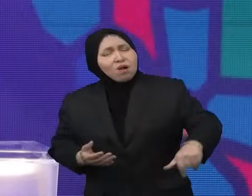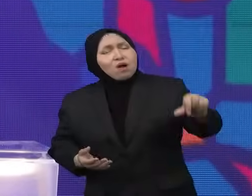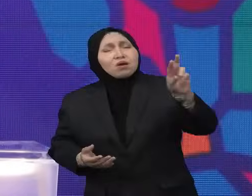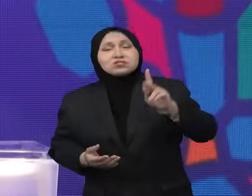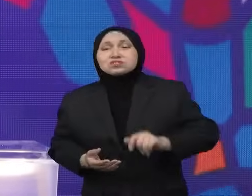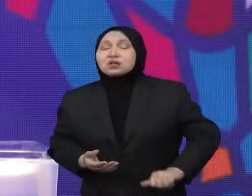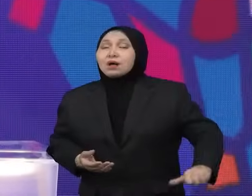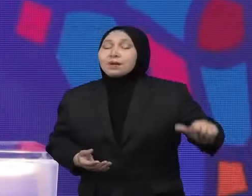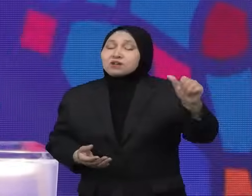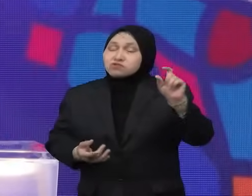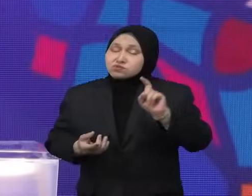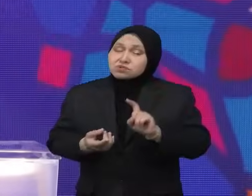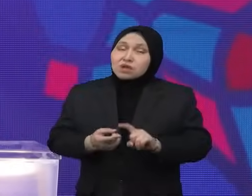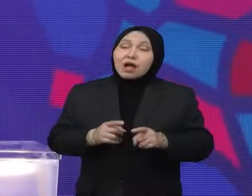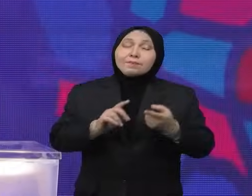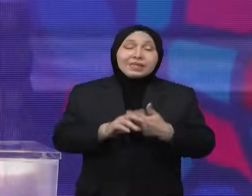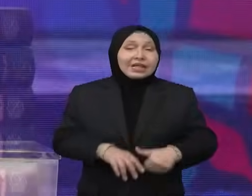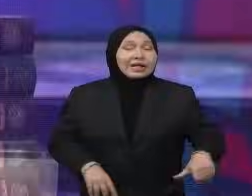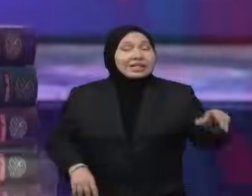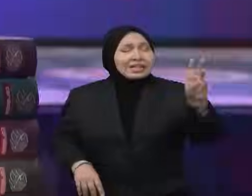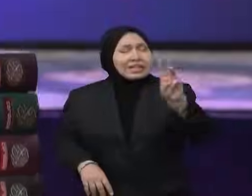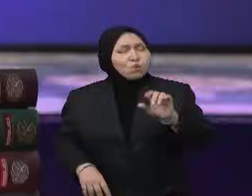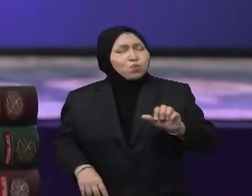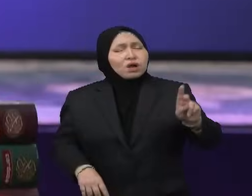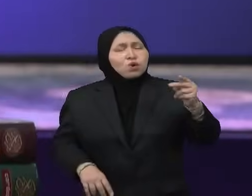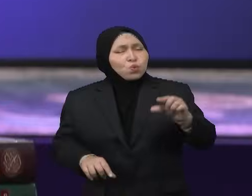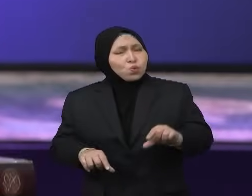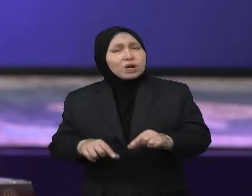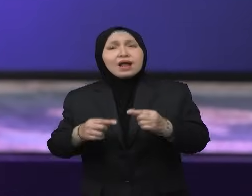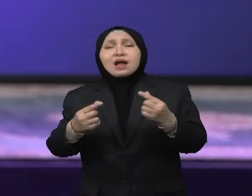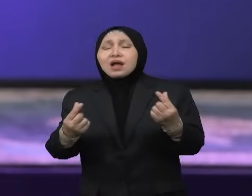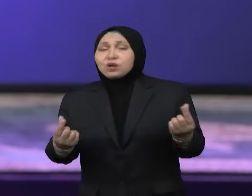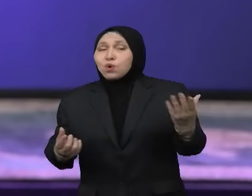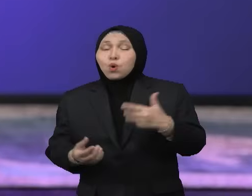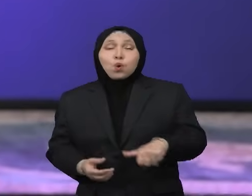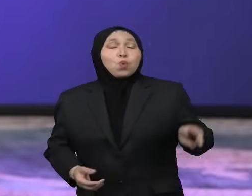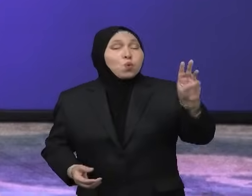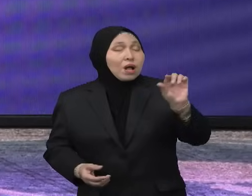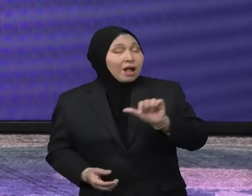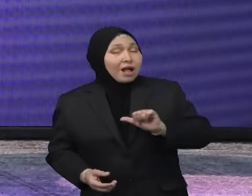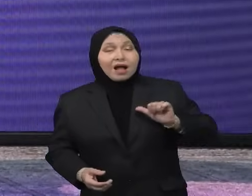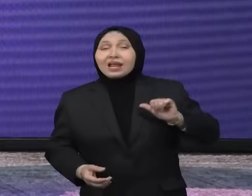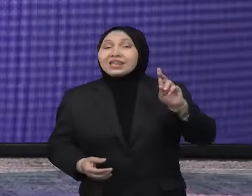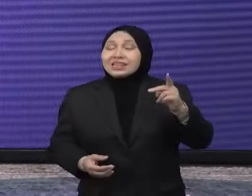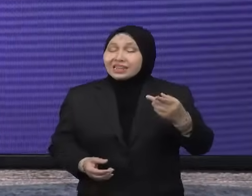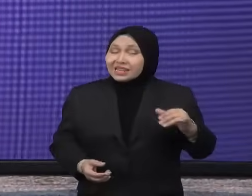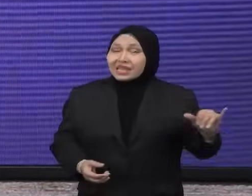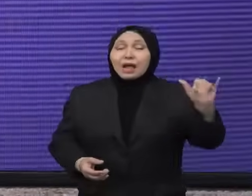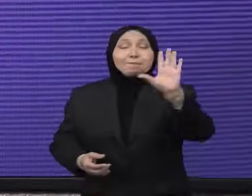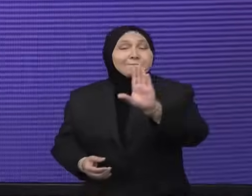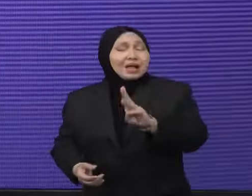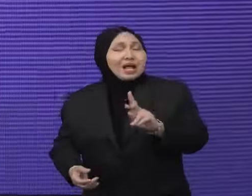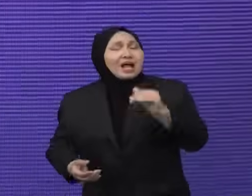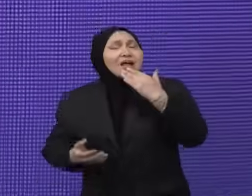الكرام وصحبه ذوي القرآن وأهل